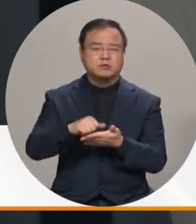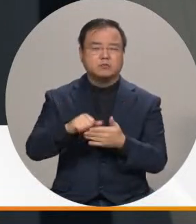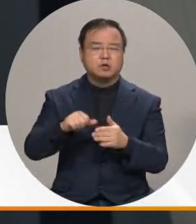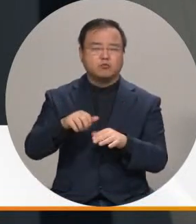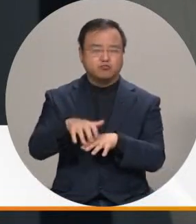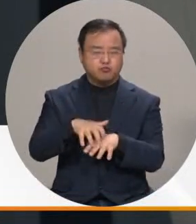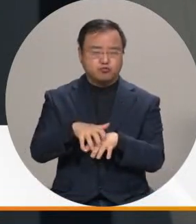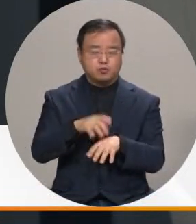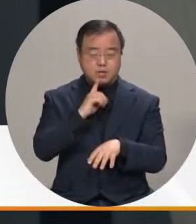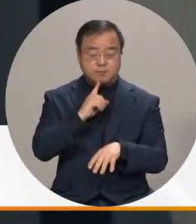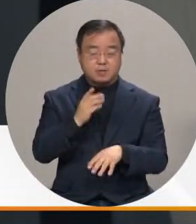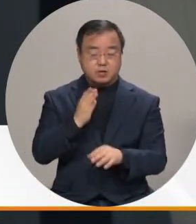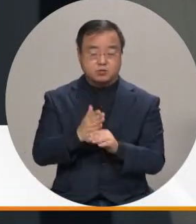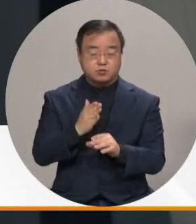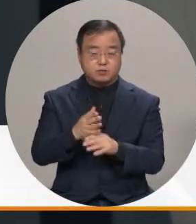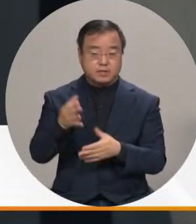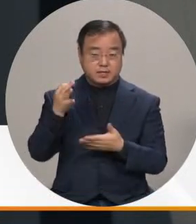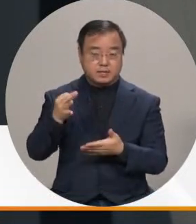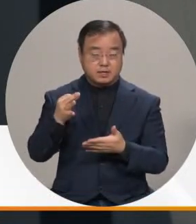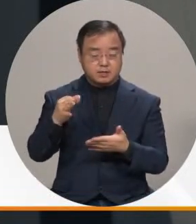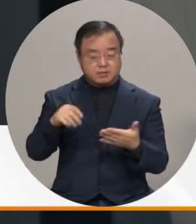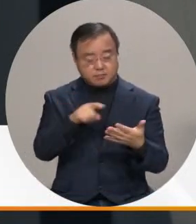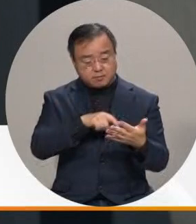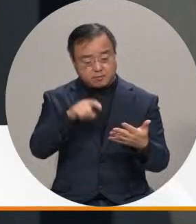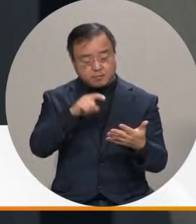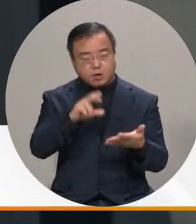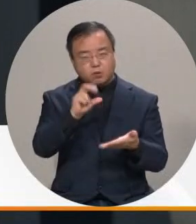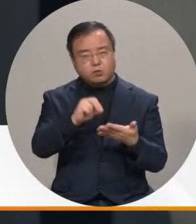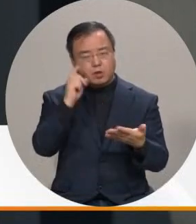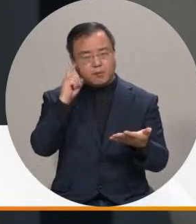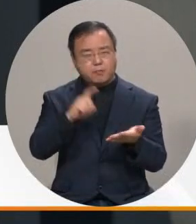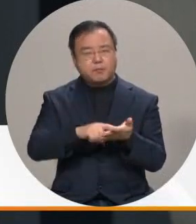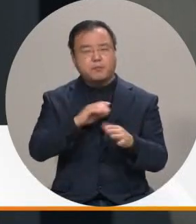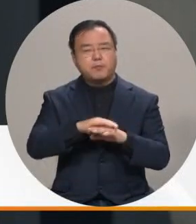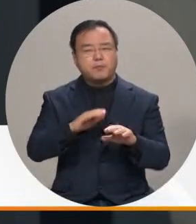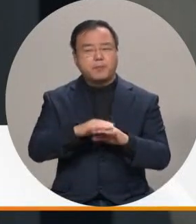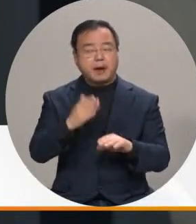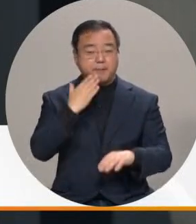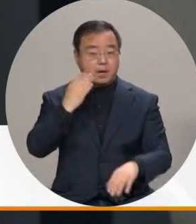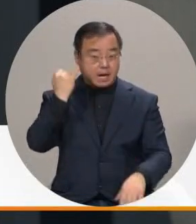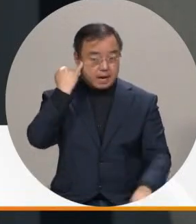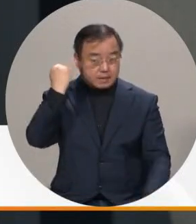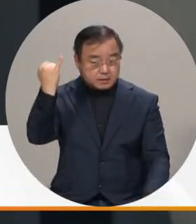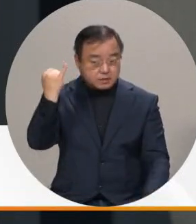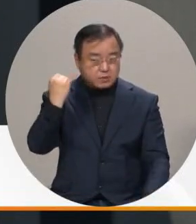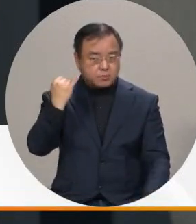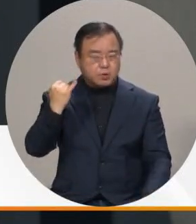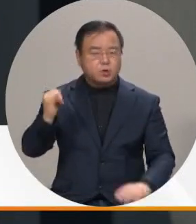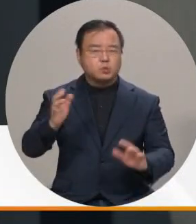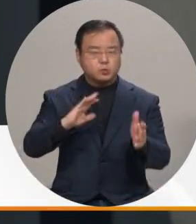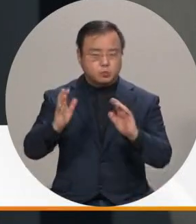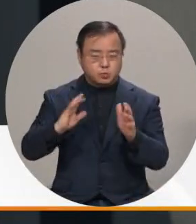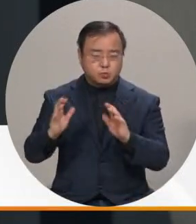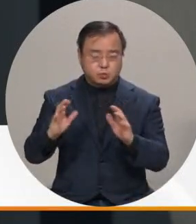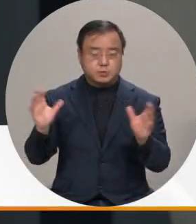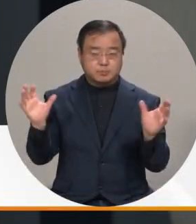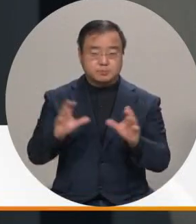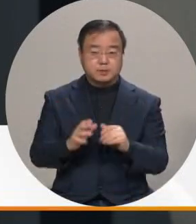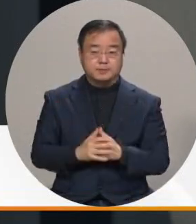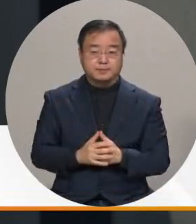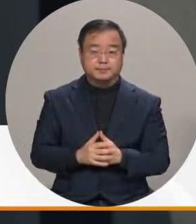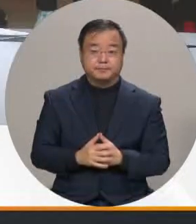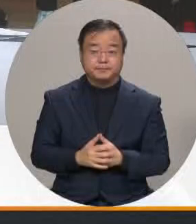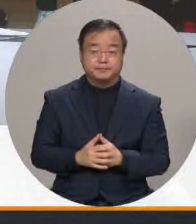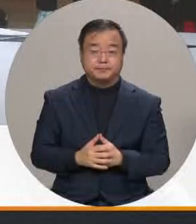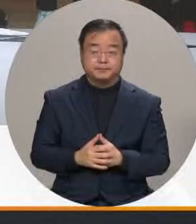이러한 사회적 가치 중에서 문제점을 찾고 문제를 해결하기 위한 아이디어 해결책을 구상하는 경진 대회였습니다 예